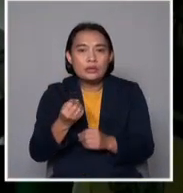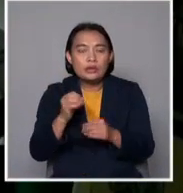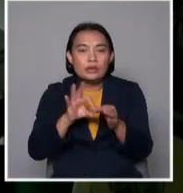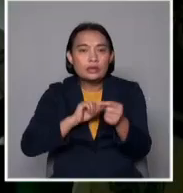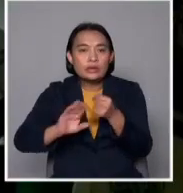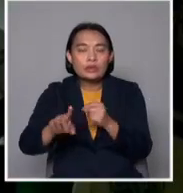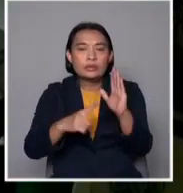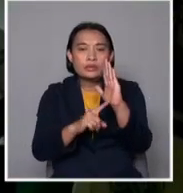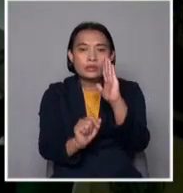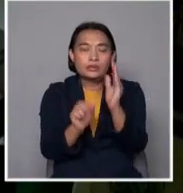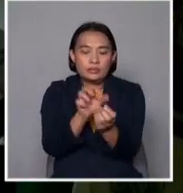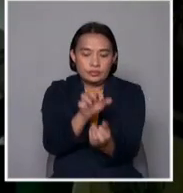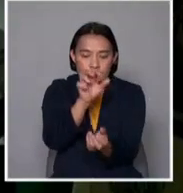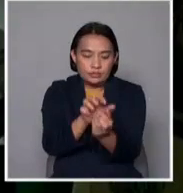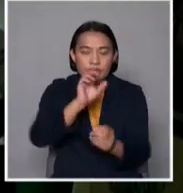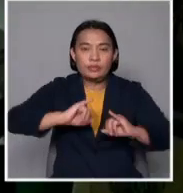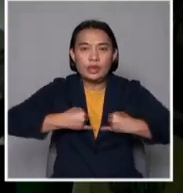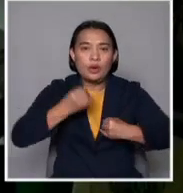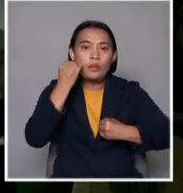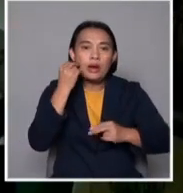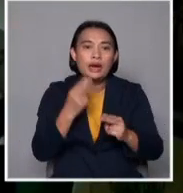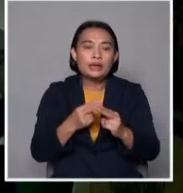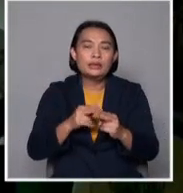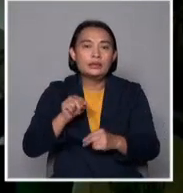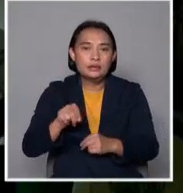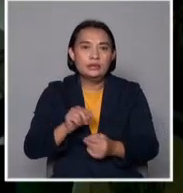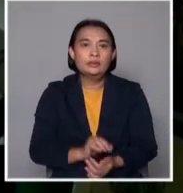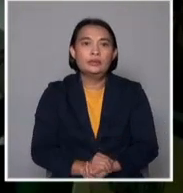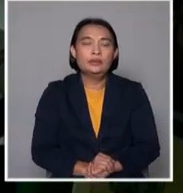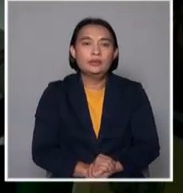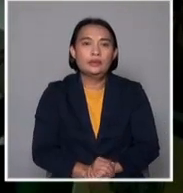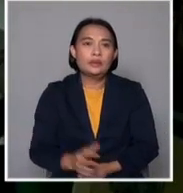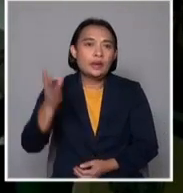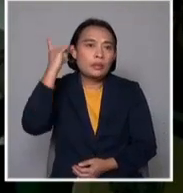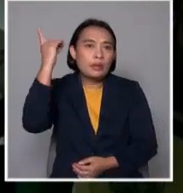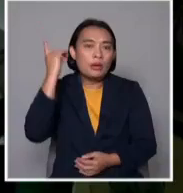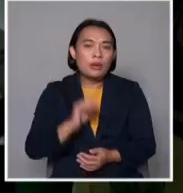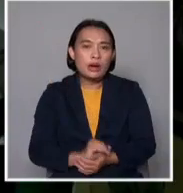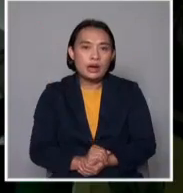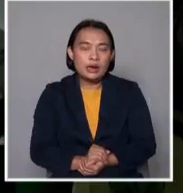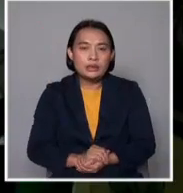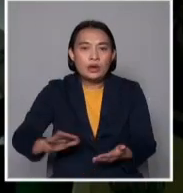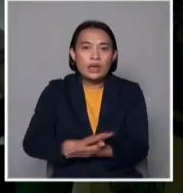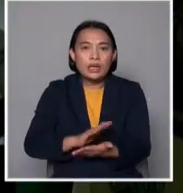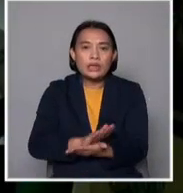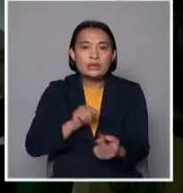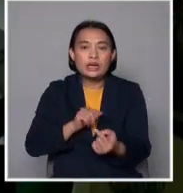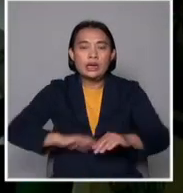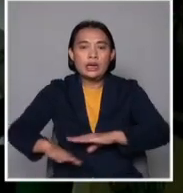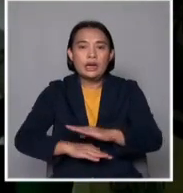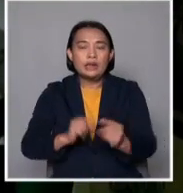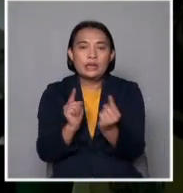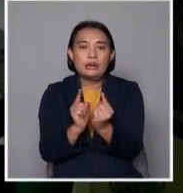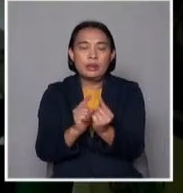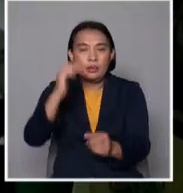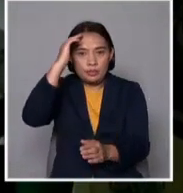ทรปราการเจ้าของบ้านคือคุณสะทนทรศรีเปาระยะเมื่อวานต้องหอบเอกสารหลักฐานเข้าพบพนักงานสอบส